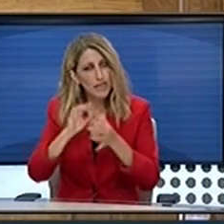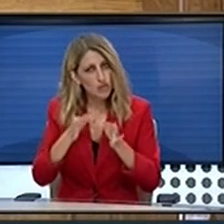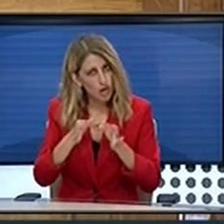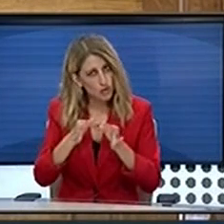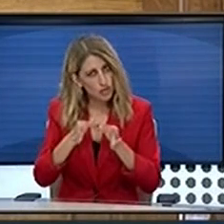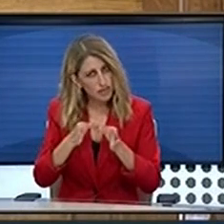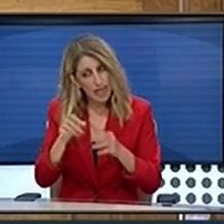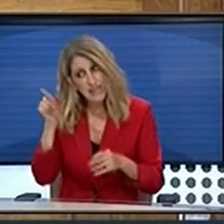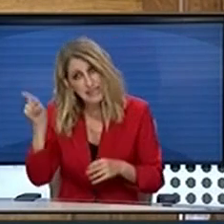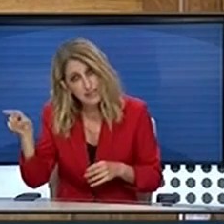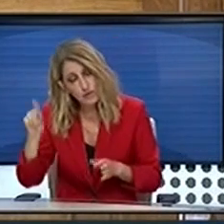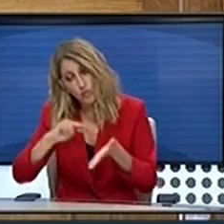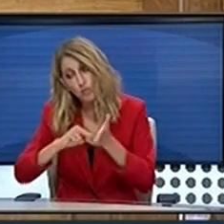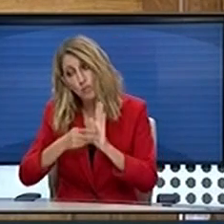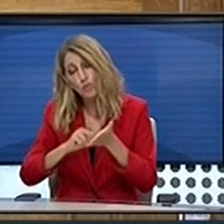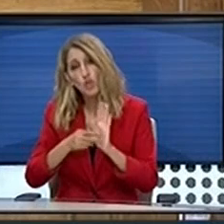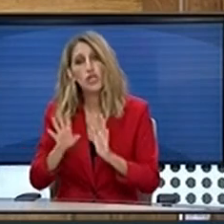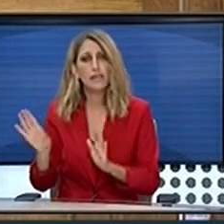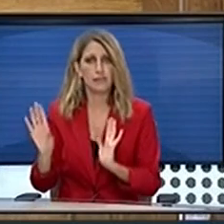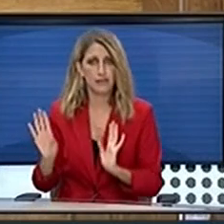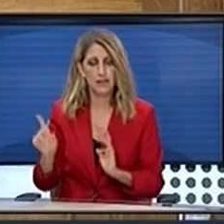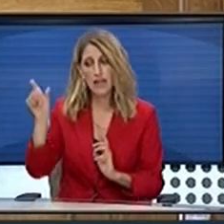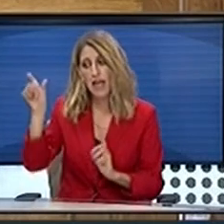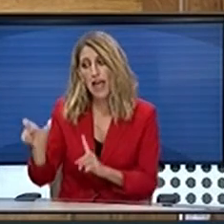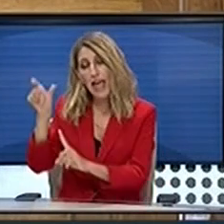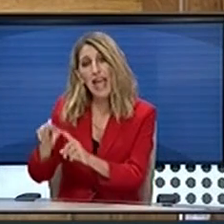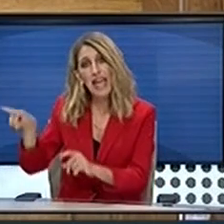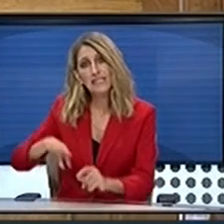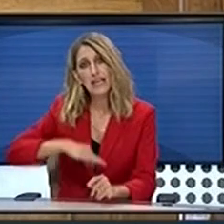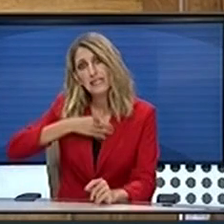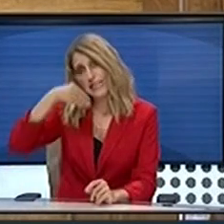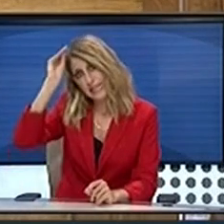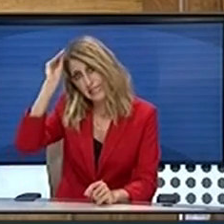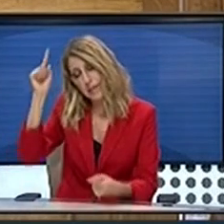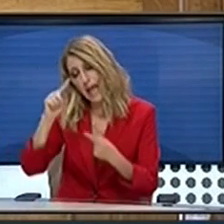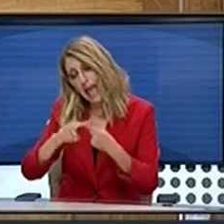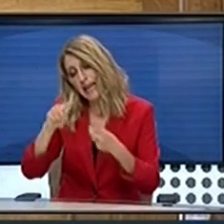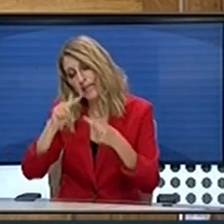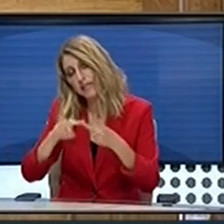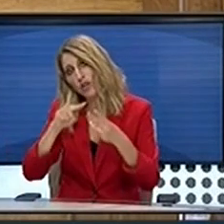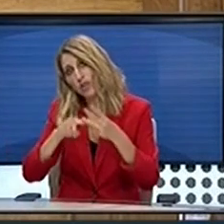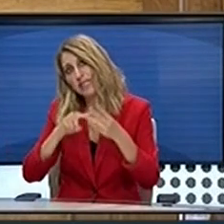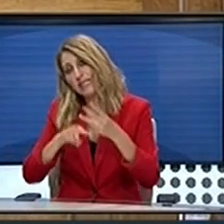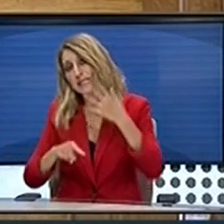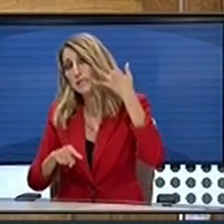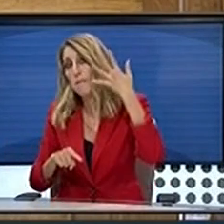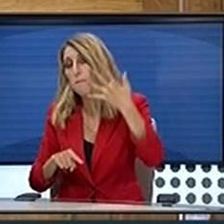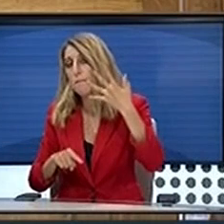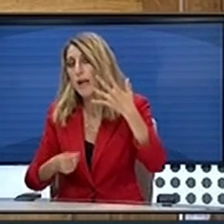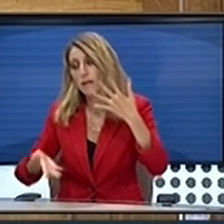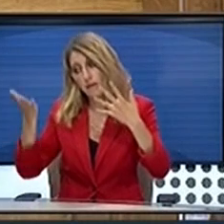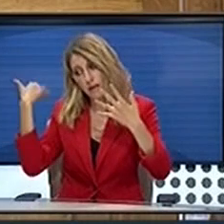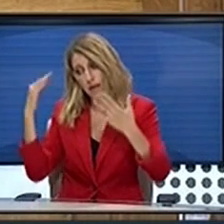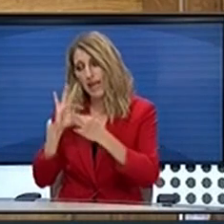ένας, όχι δύο, όχι τρεις, όχι τέσσερις, πέντε πρώην συνεργάτες σας